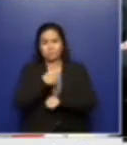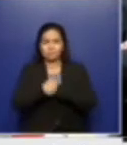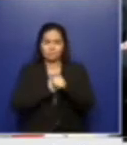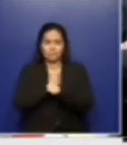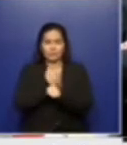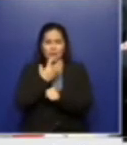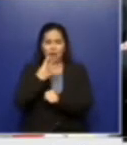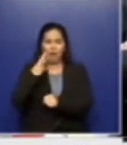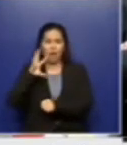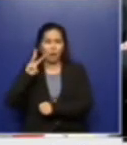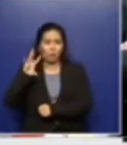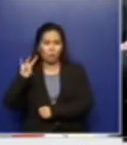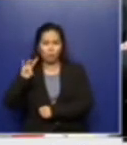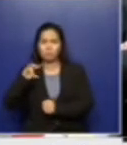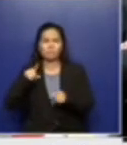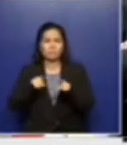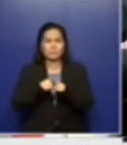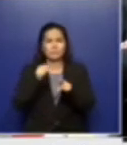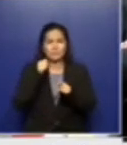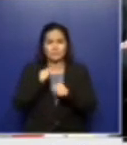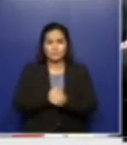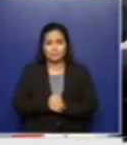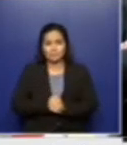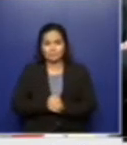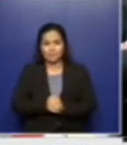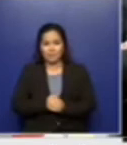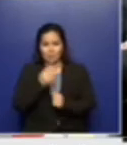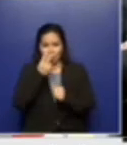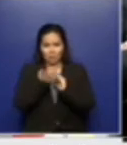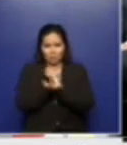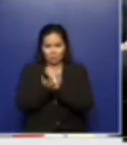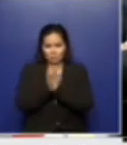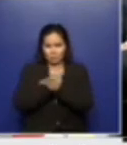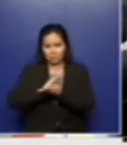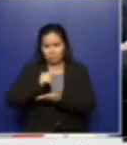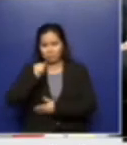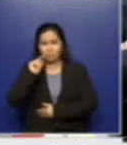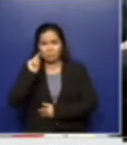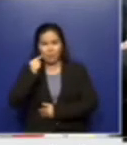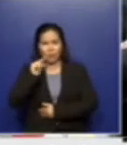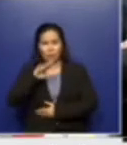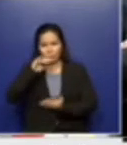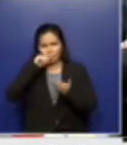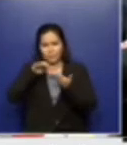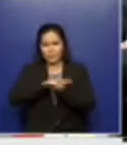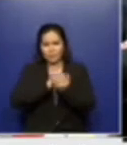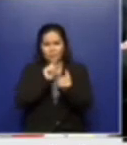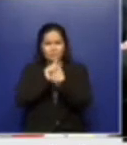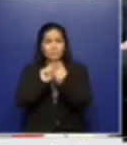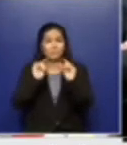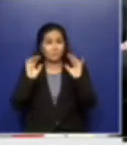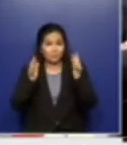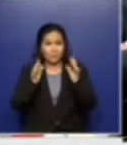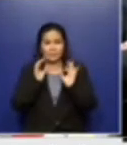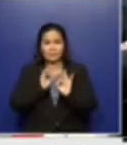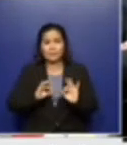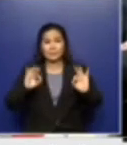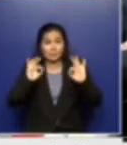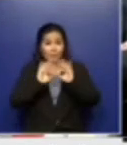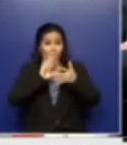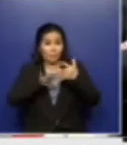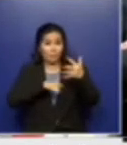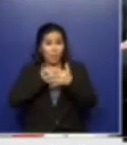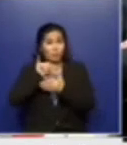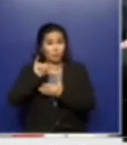ที่ผ่านมาค่ะเราจะไม่เห็นการเปลี่ยนแปลงใดๆเกิดขึ้นกับประเทศนี้ที่สำคัญค่ะยุทธศาสตร์ทั้ง3ด้